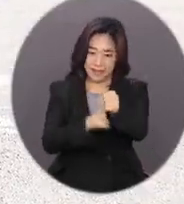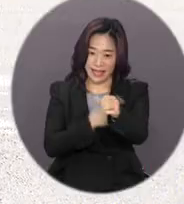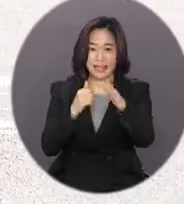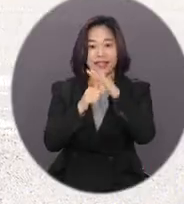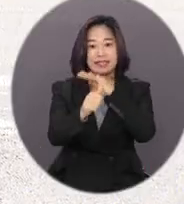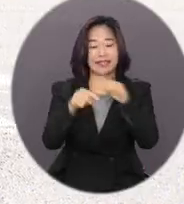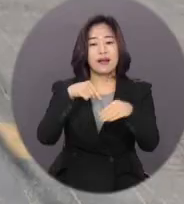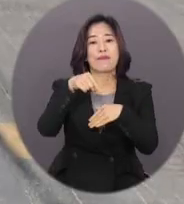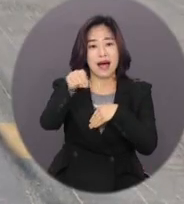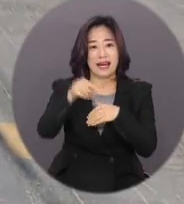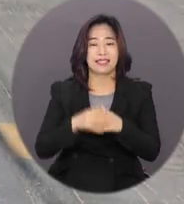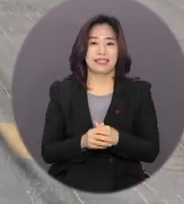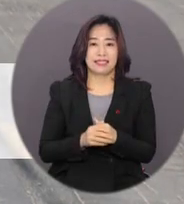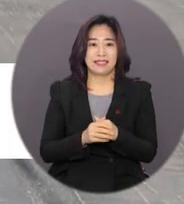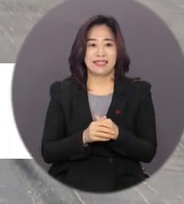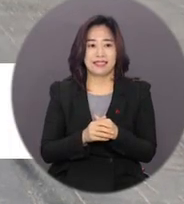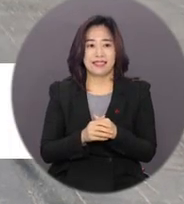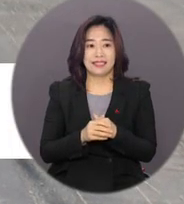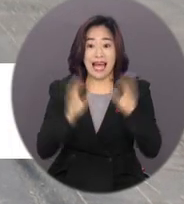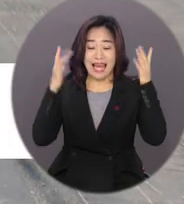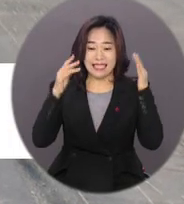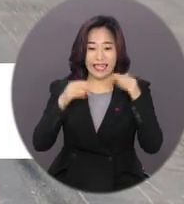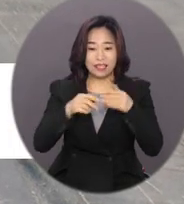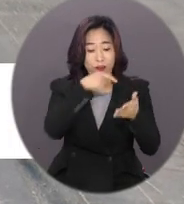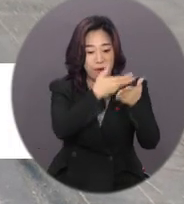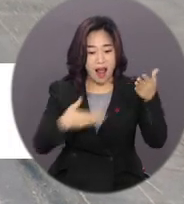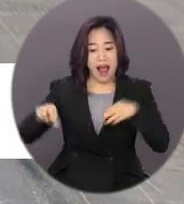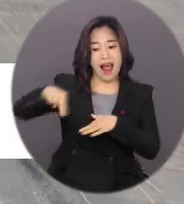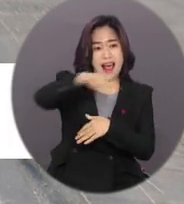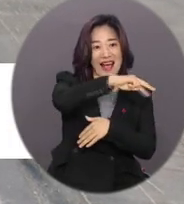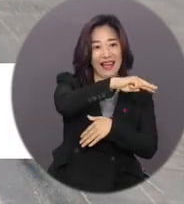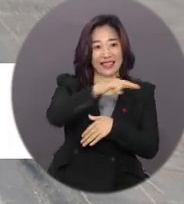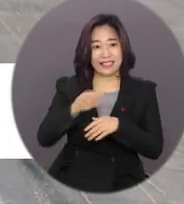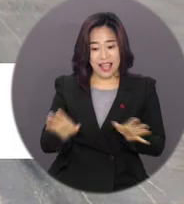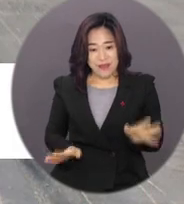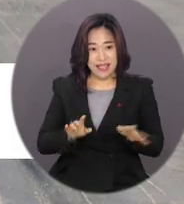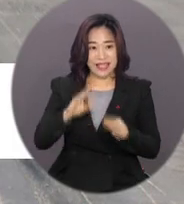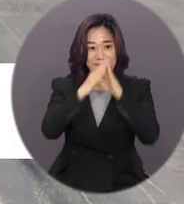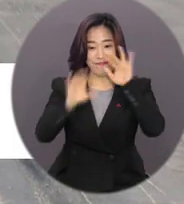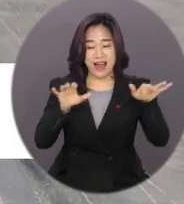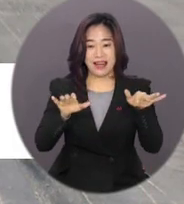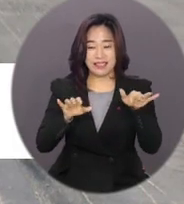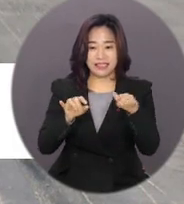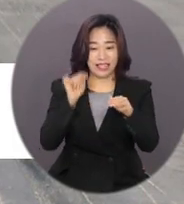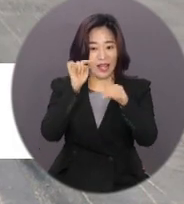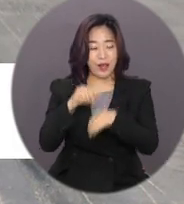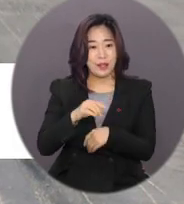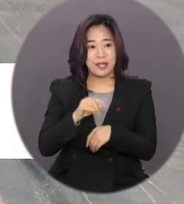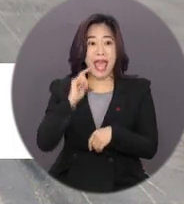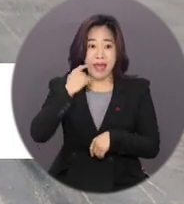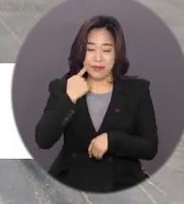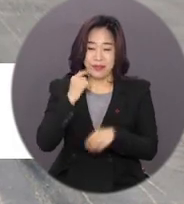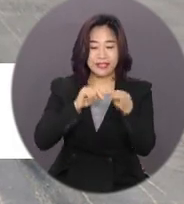야외로 이끌었습니다. 애들하고 천변 걸으면서 여기 펭귄 마을이 이쁘다고 해서 한번 구경차 와서 애들이랑 같이 노니까 너무